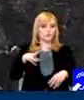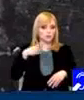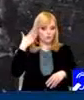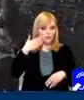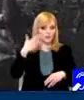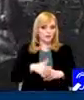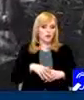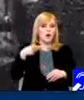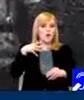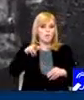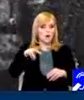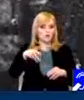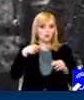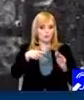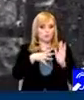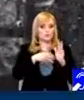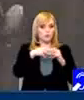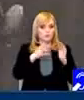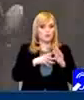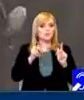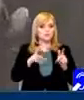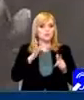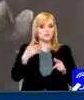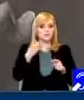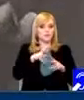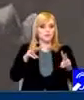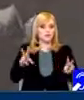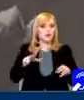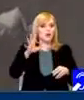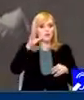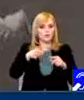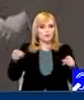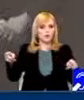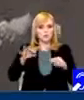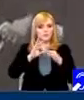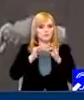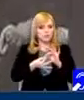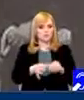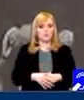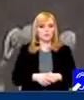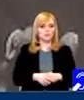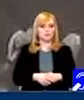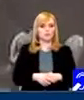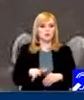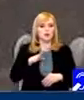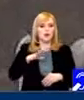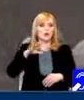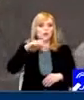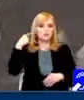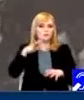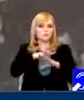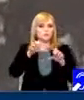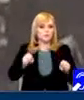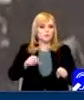martie 1918 a acceptat funcția de prim-ministru. Era o perioadă dificilă pentru România, abandonată de principalul aleat din zonă, Rusia bolșevică.